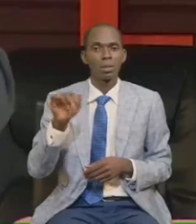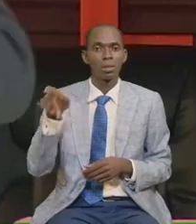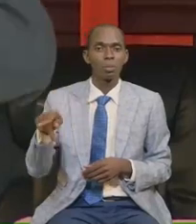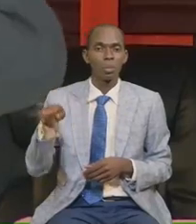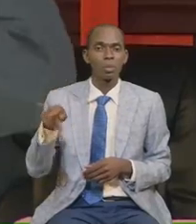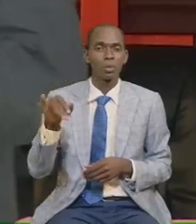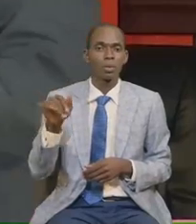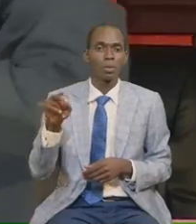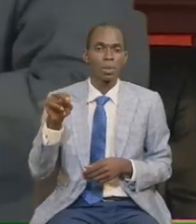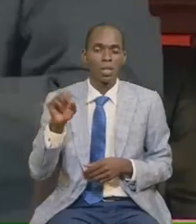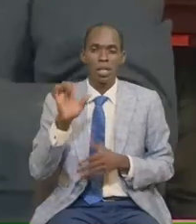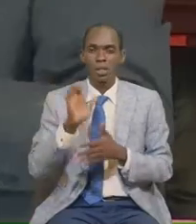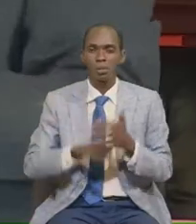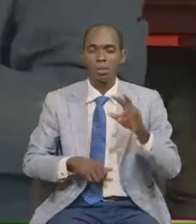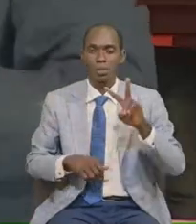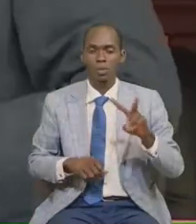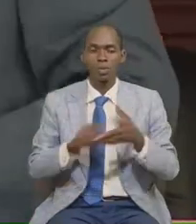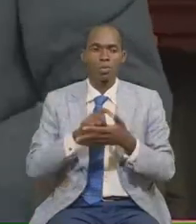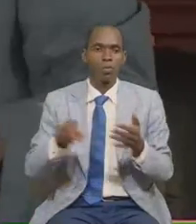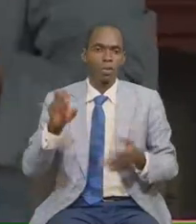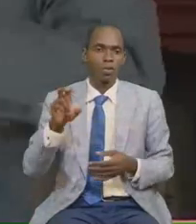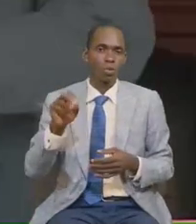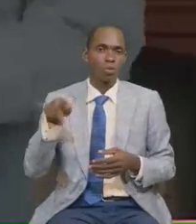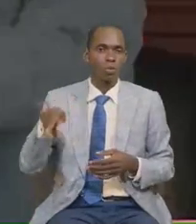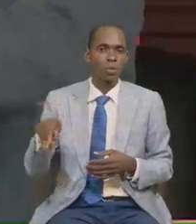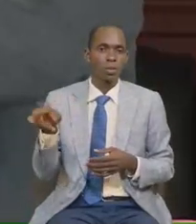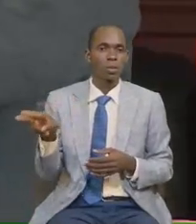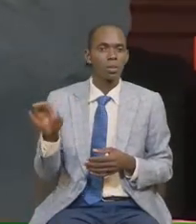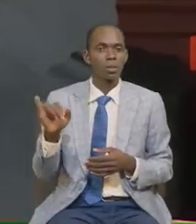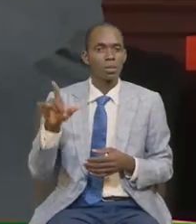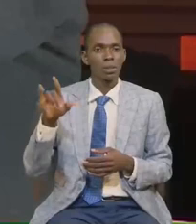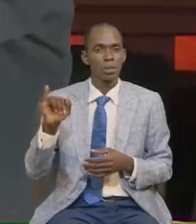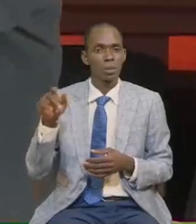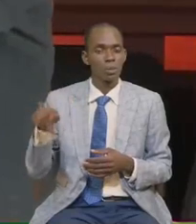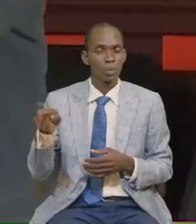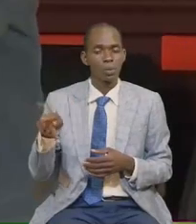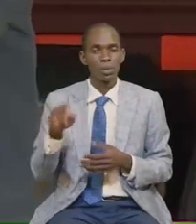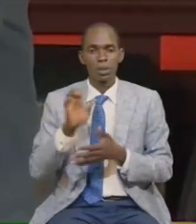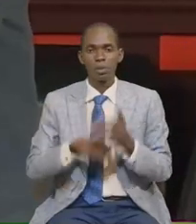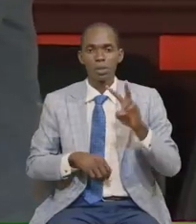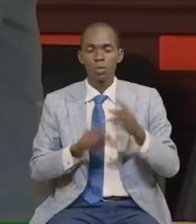12. Philippiens 2, verset 12.